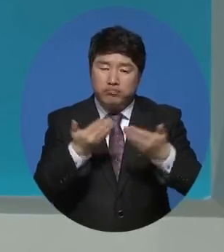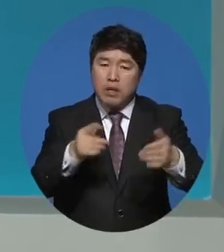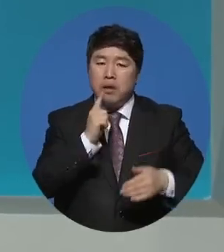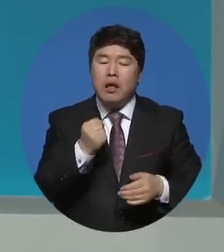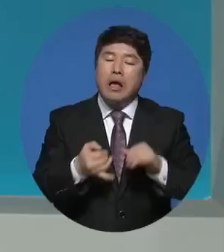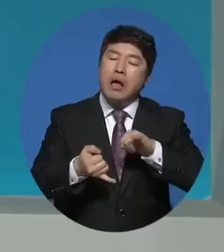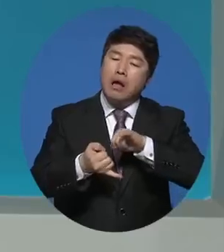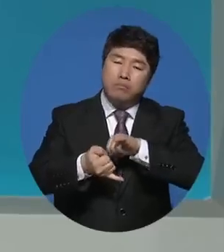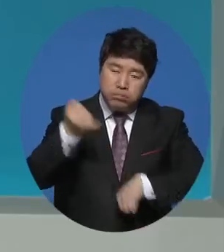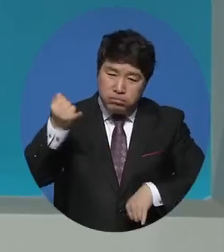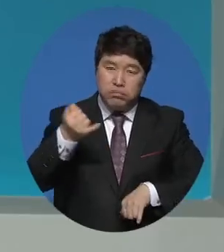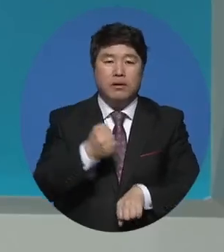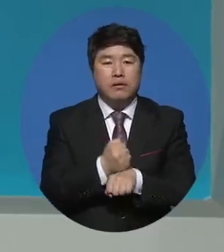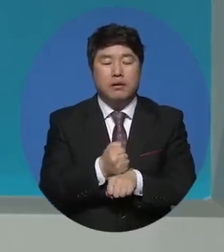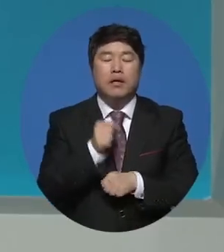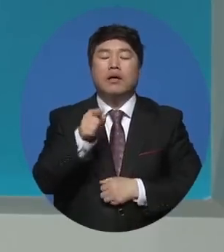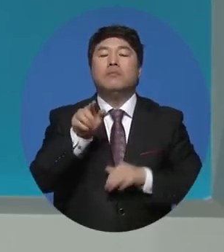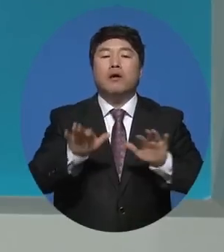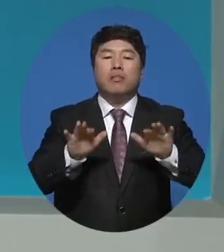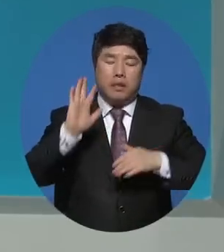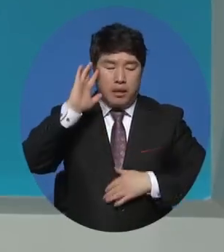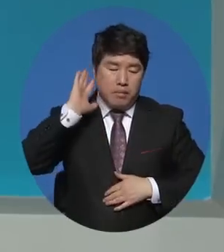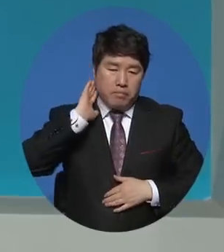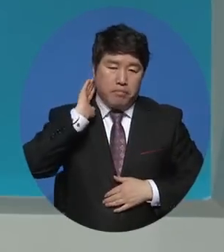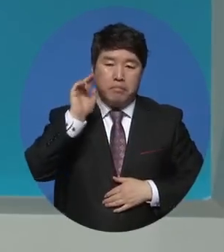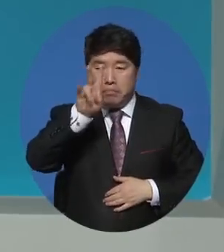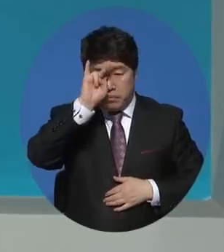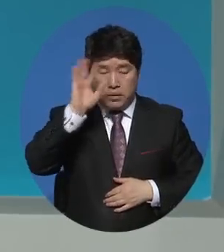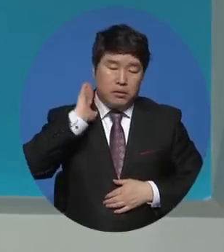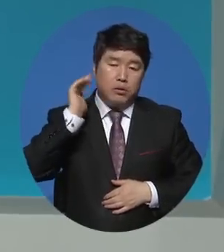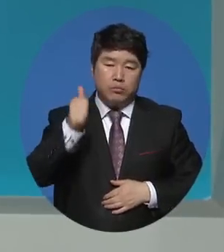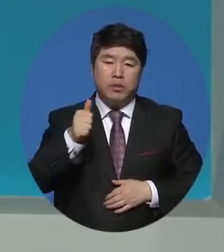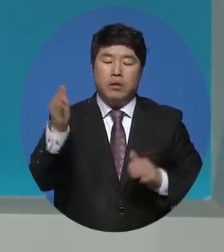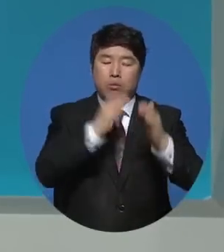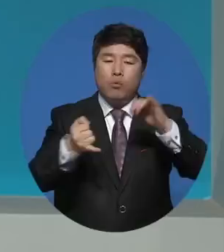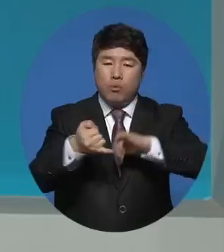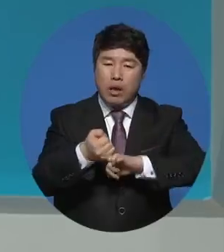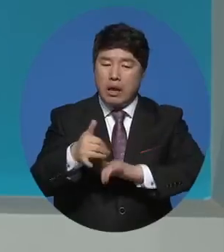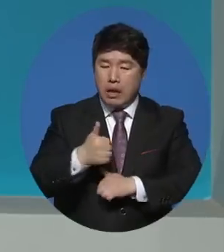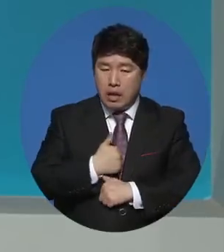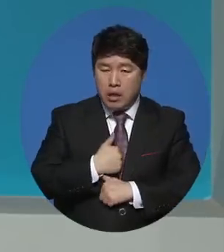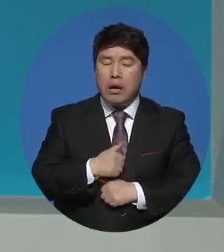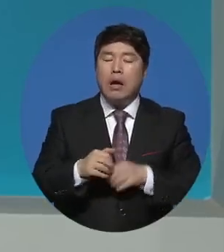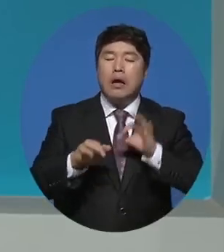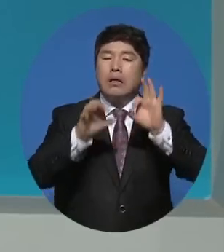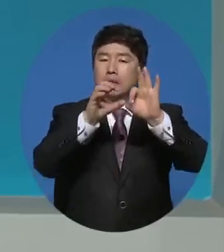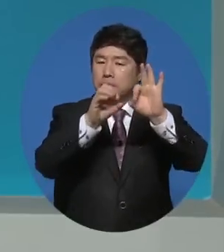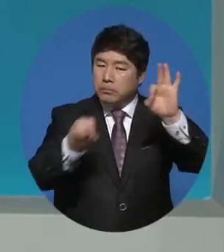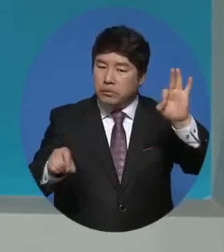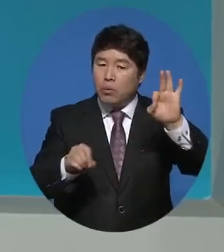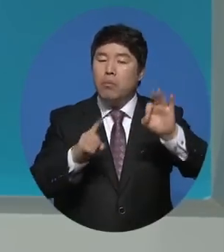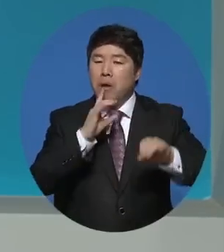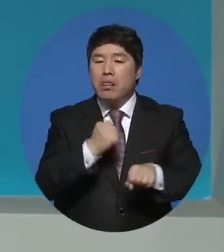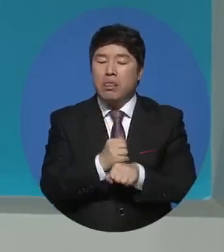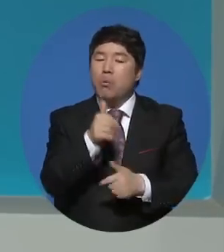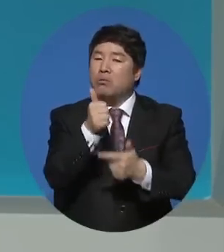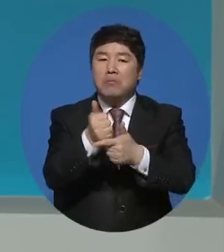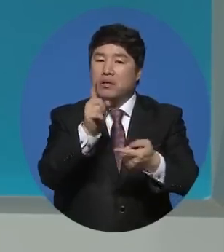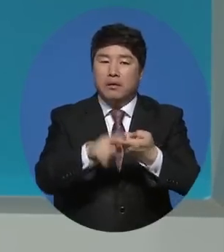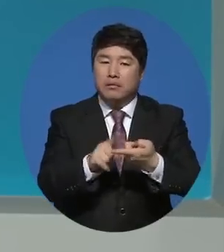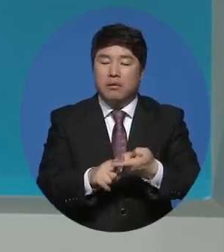약속을 안 지켰습니다 이번 박근혜 정부도 공약 이행률이 10% 불과합니다이 호남에